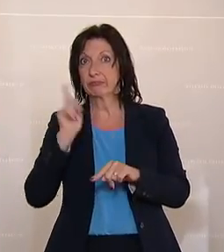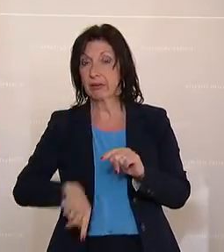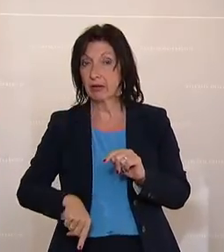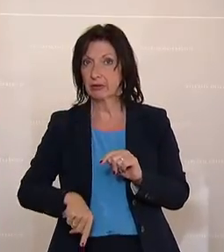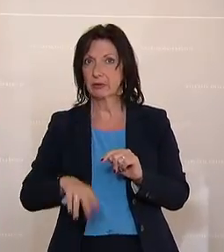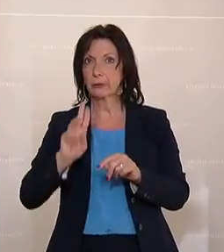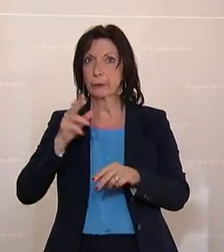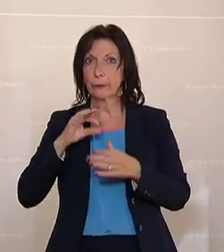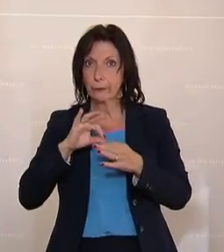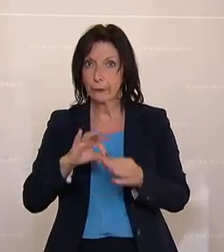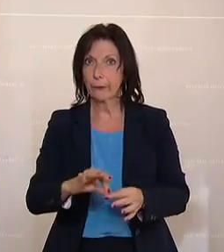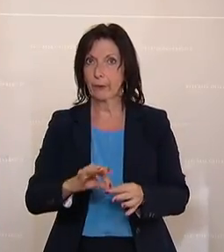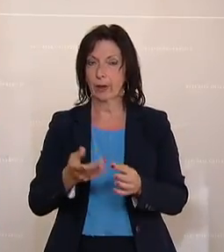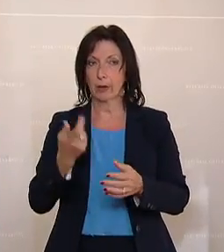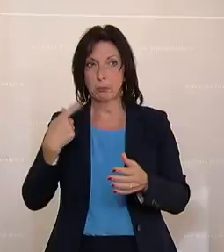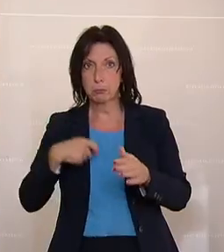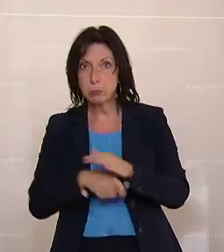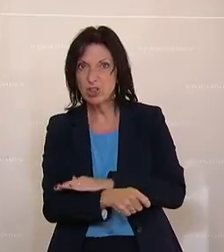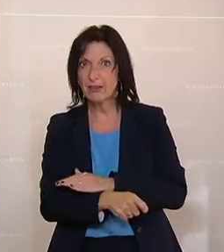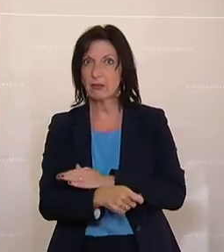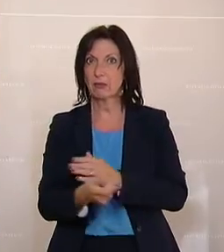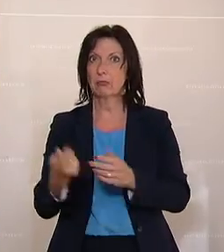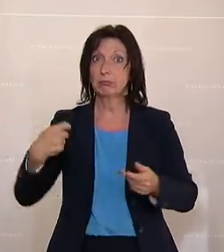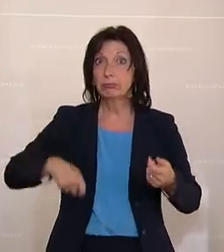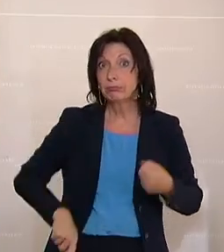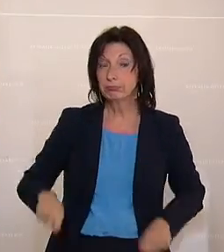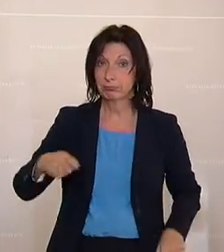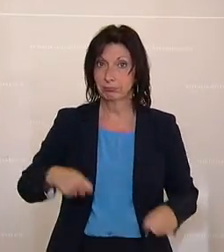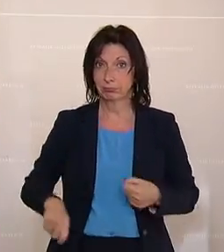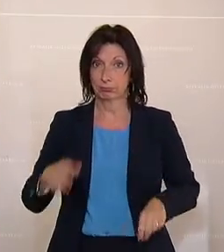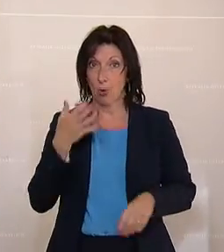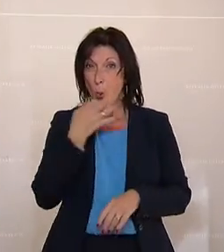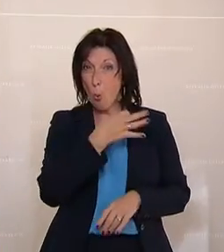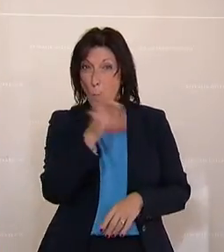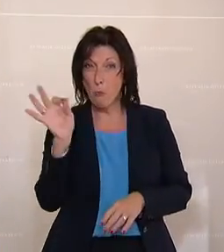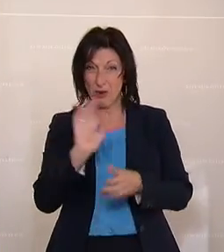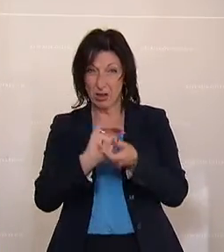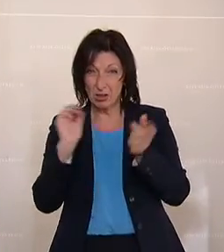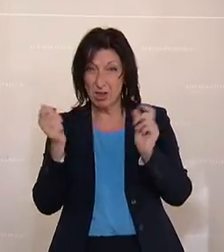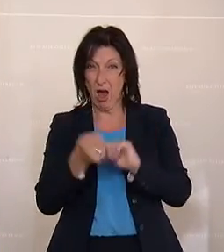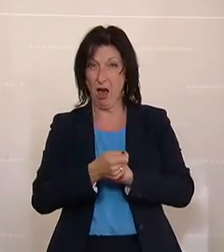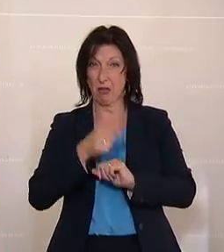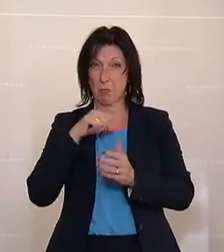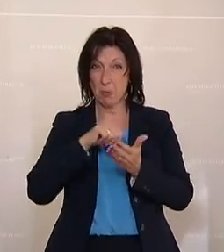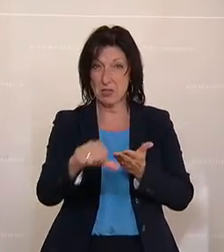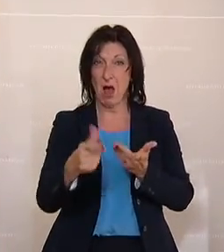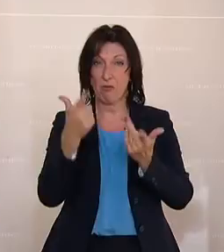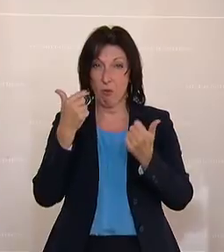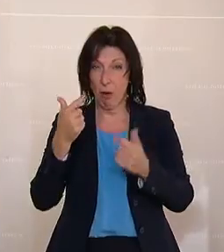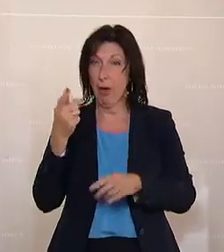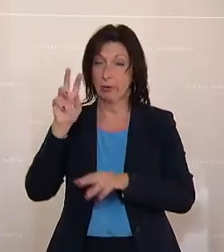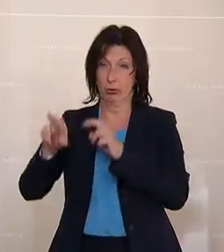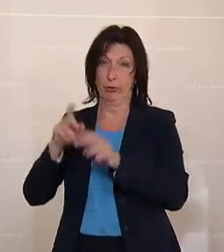und Bestechlichkeit und um Veröffentlichung gefälschter Umfragen aus Steuermitteln. Und alles belastet die